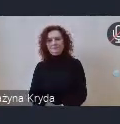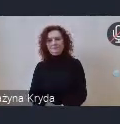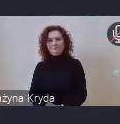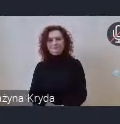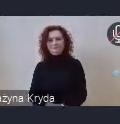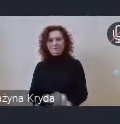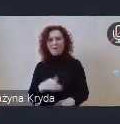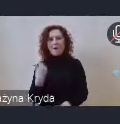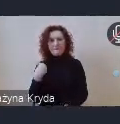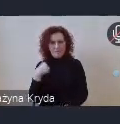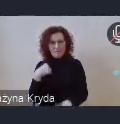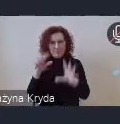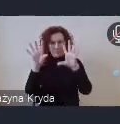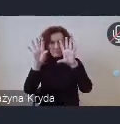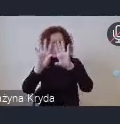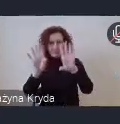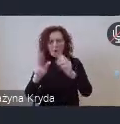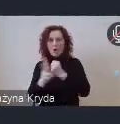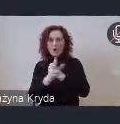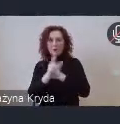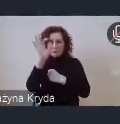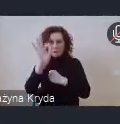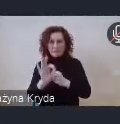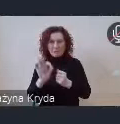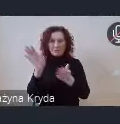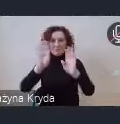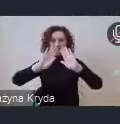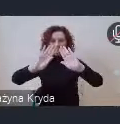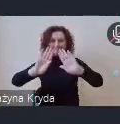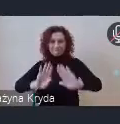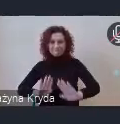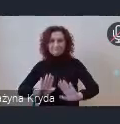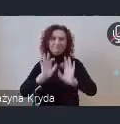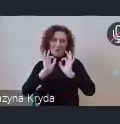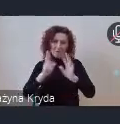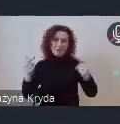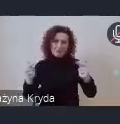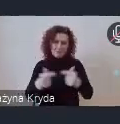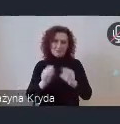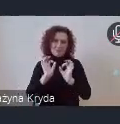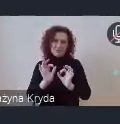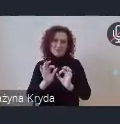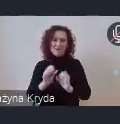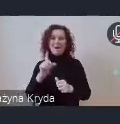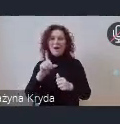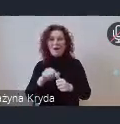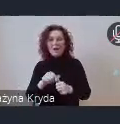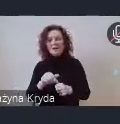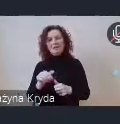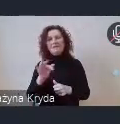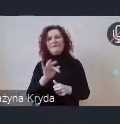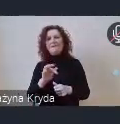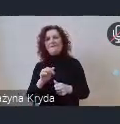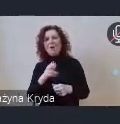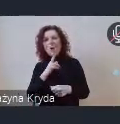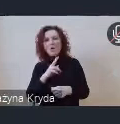80 procent tego szkła to okej to się sprawdzi ale folia matująca jest niewystarczająca kiedy jest